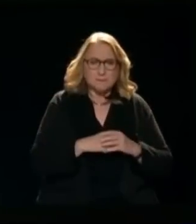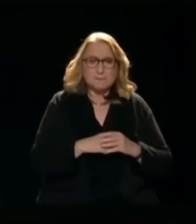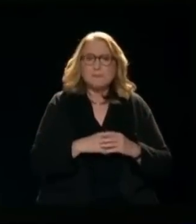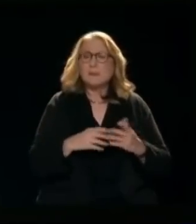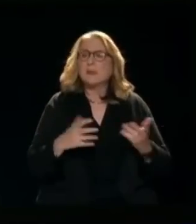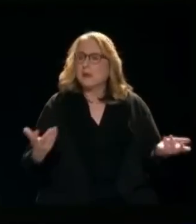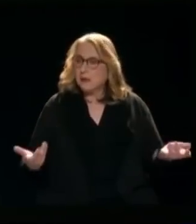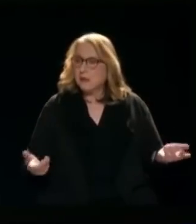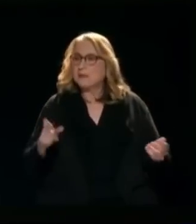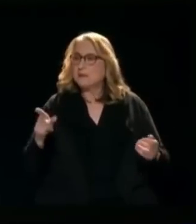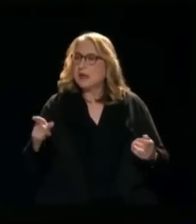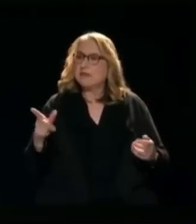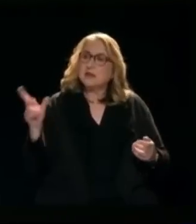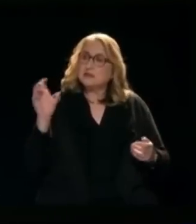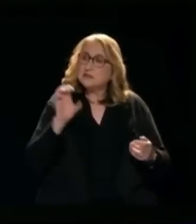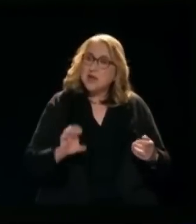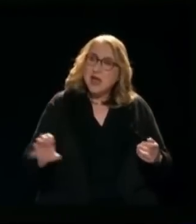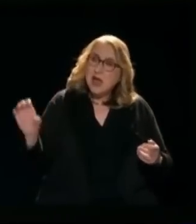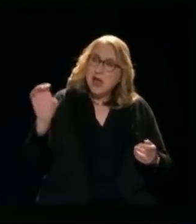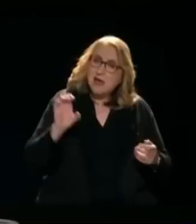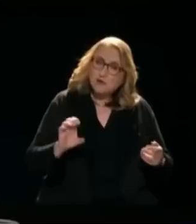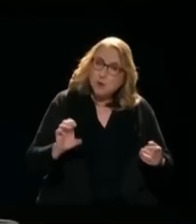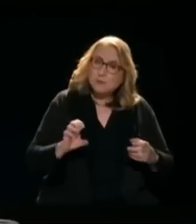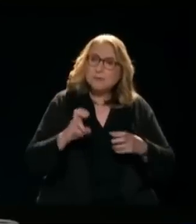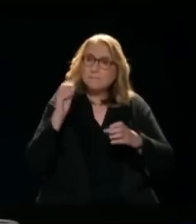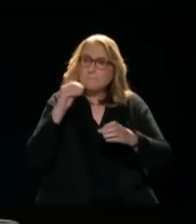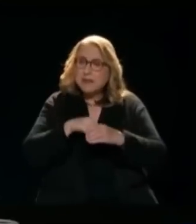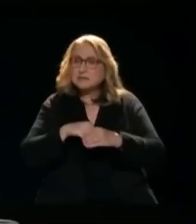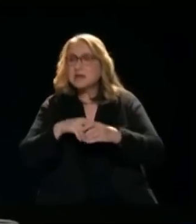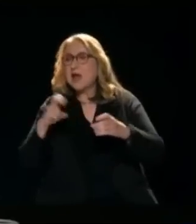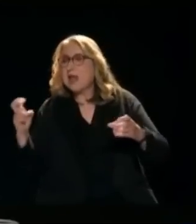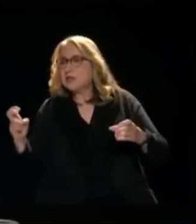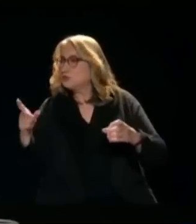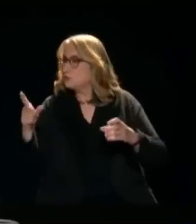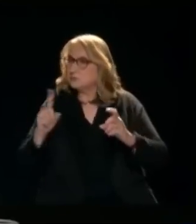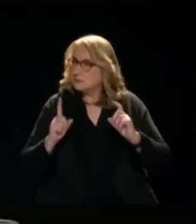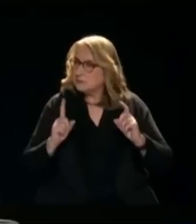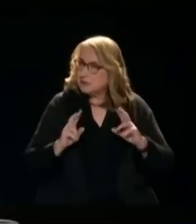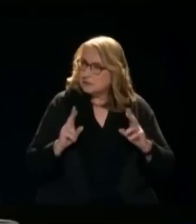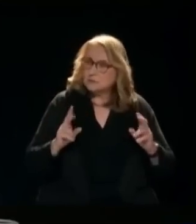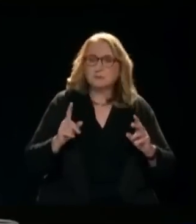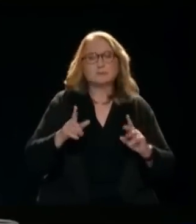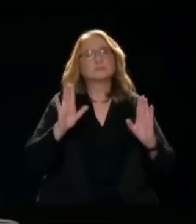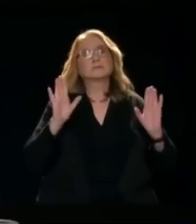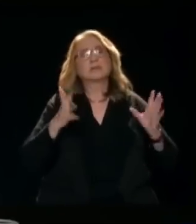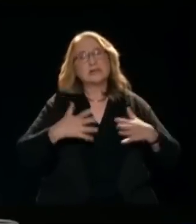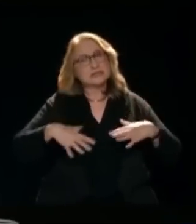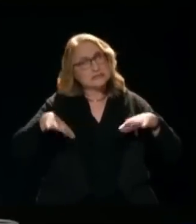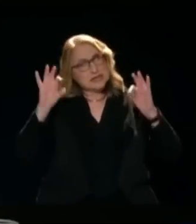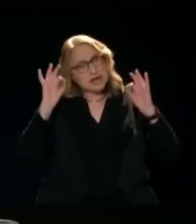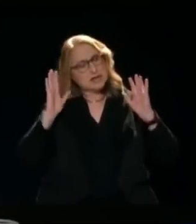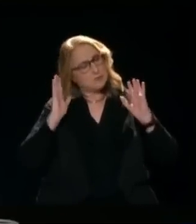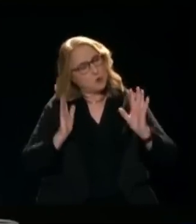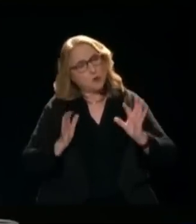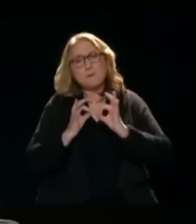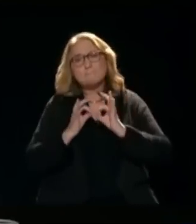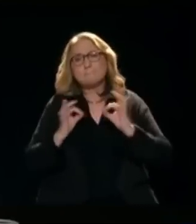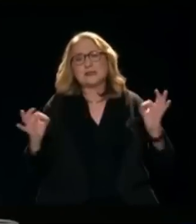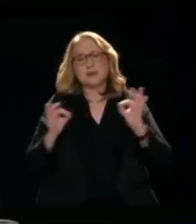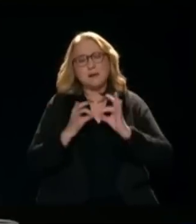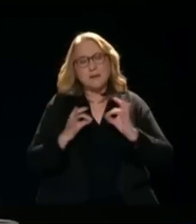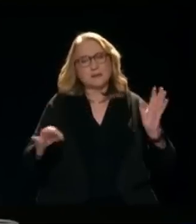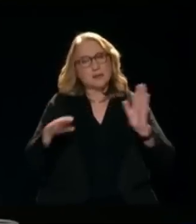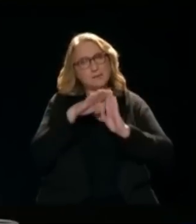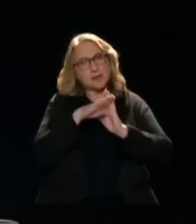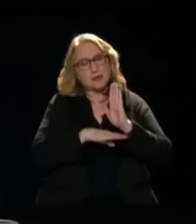μέσα στην Ευρωπαϊκή Ένωση ή έξω από αυτήν? Πιστεύουμε ότι μπορούμε στην αρχή να πάρουμε μέτρα τέτοια που να